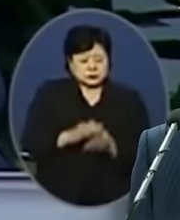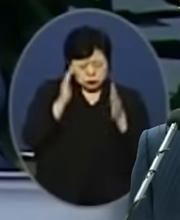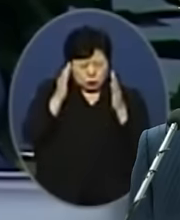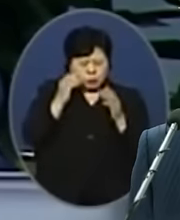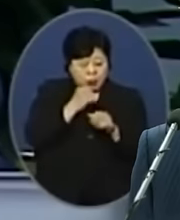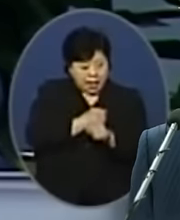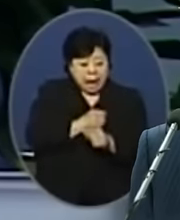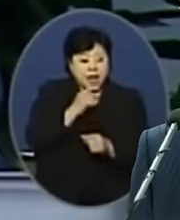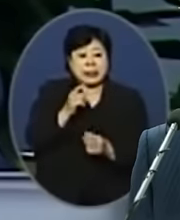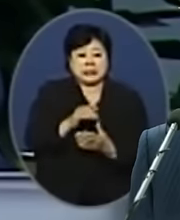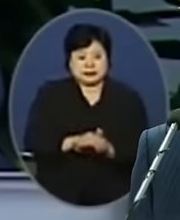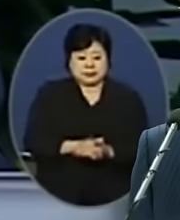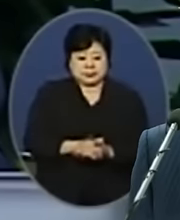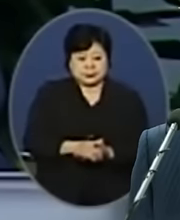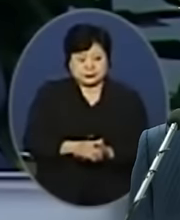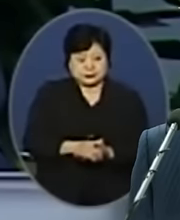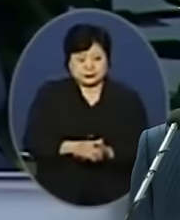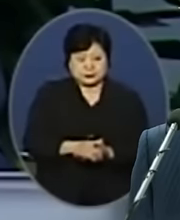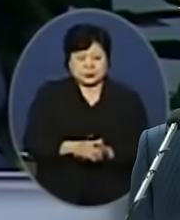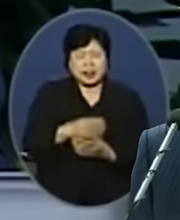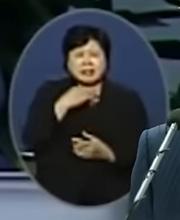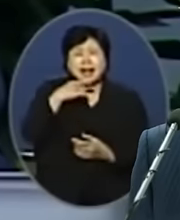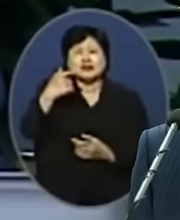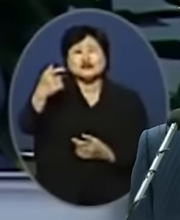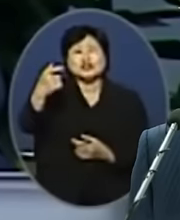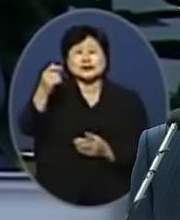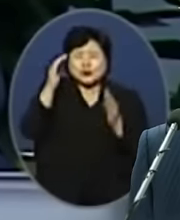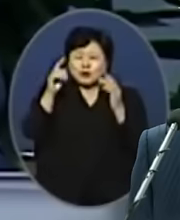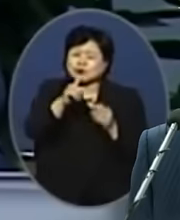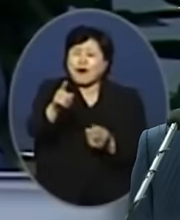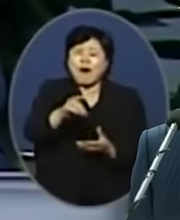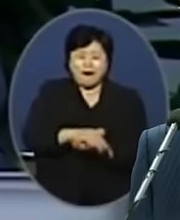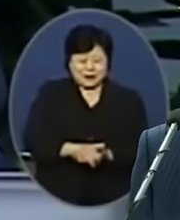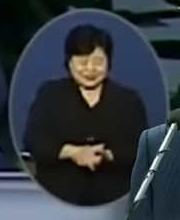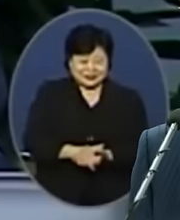공부를 하라. 아이고 60이 다 되었는데 공부를.